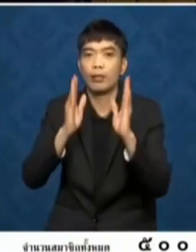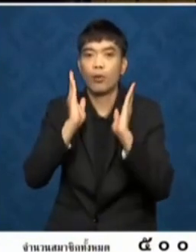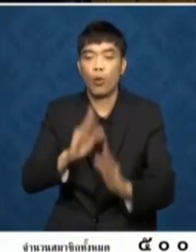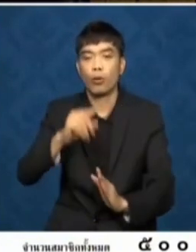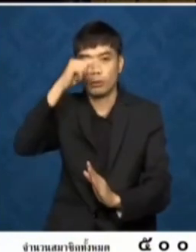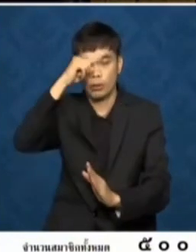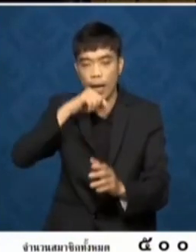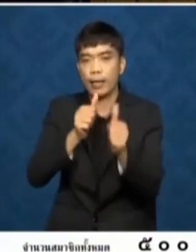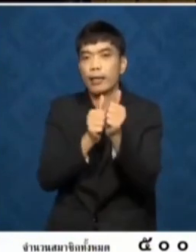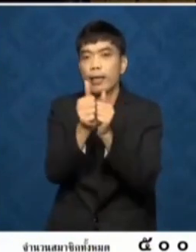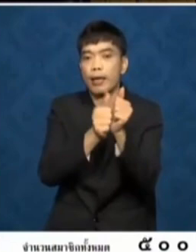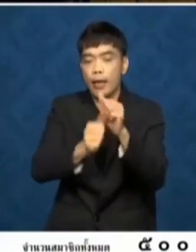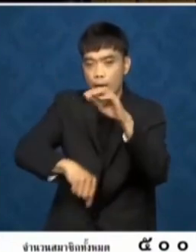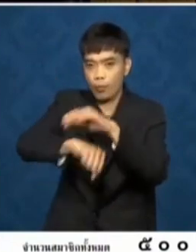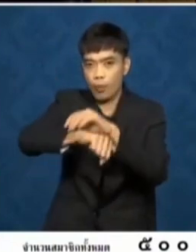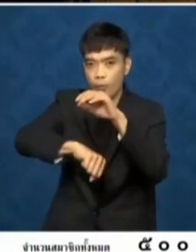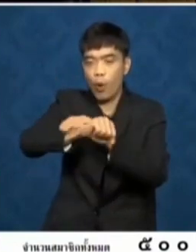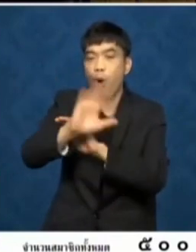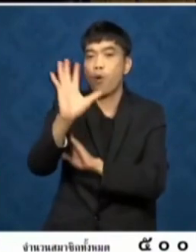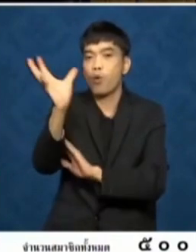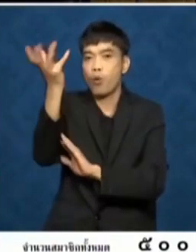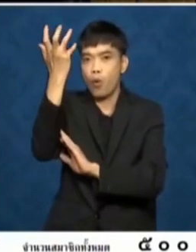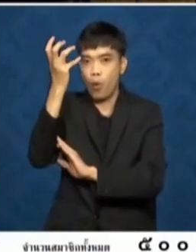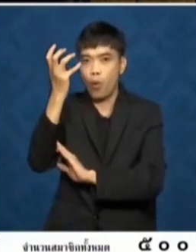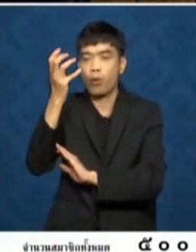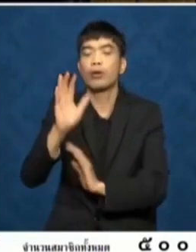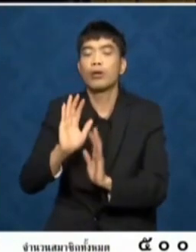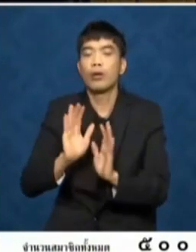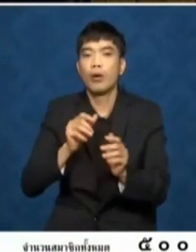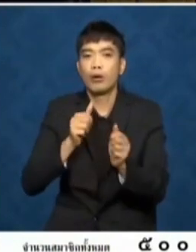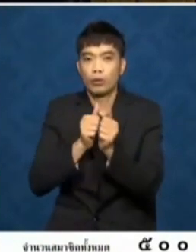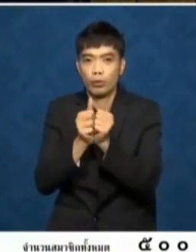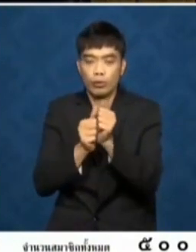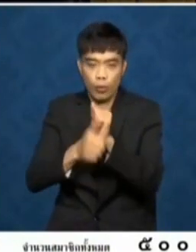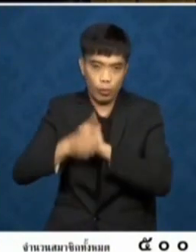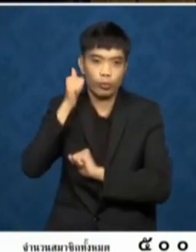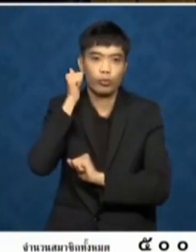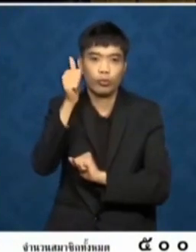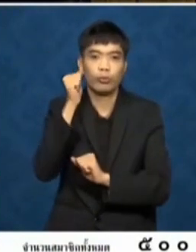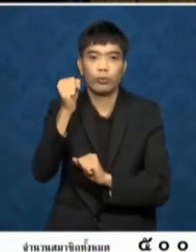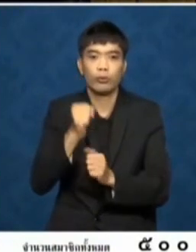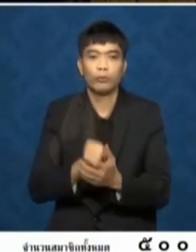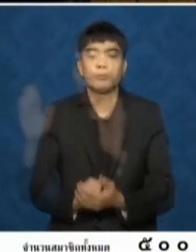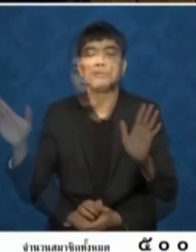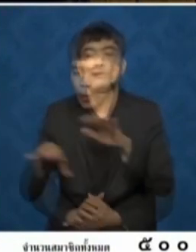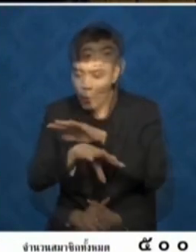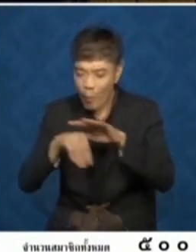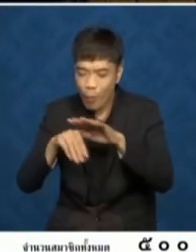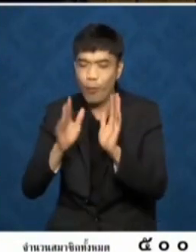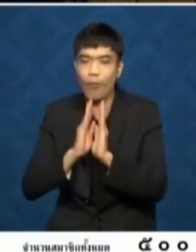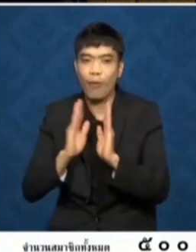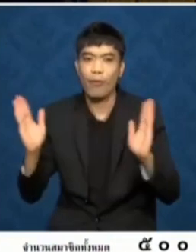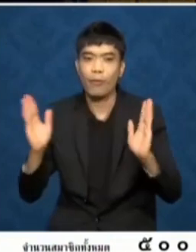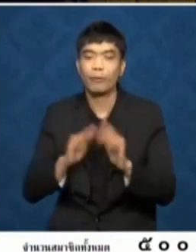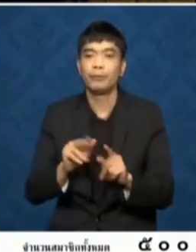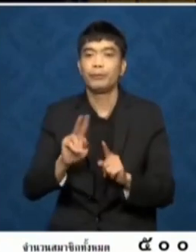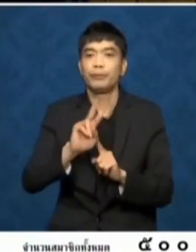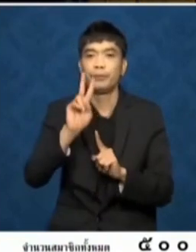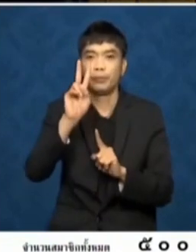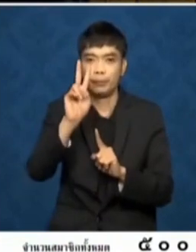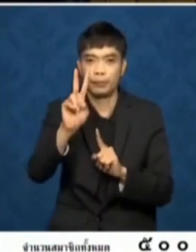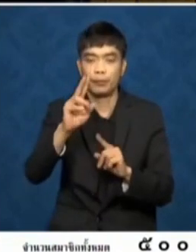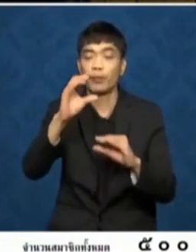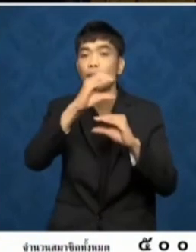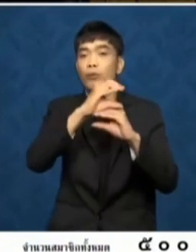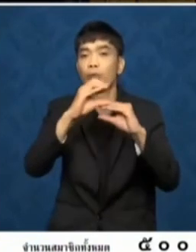โลก 2026ในรอกพัดเลือกโซนเอเชียต่อไปนะครับสู้ๆนะครับนักบอลทุกคนนะครับขอบคุณครับเรื่องที่ 2นะครับ